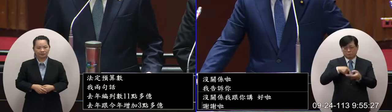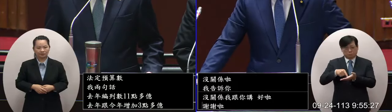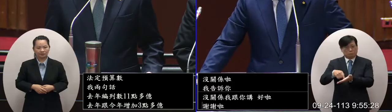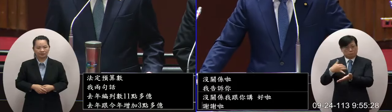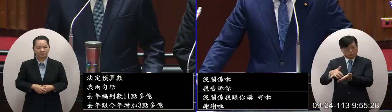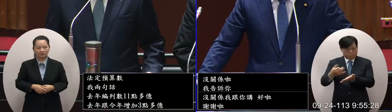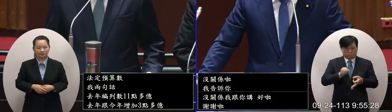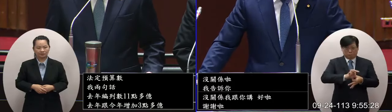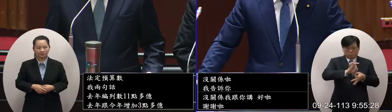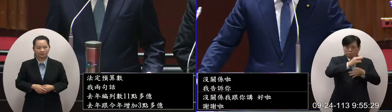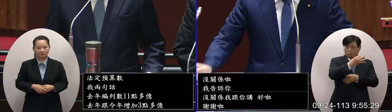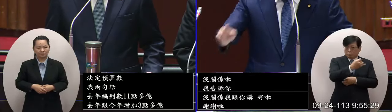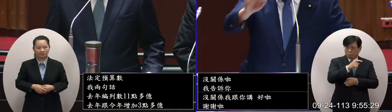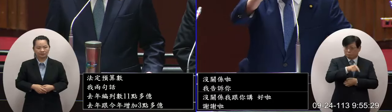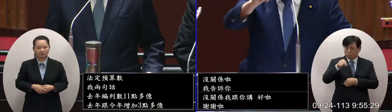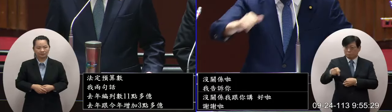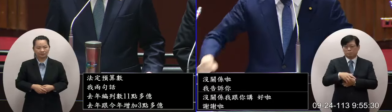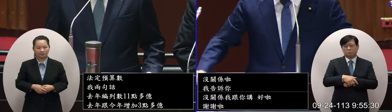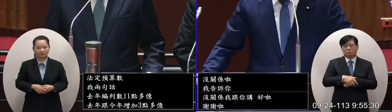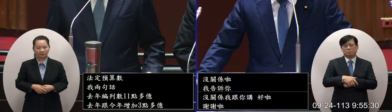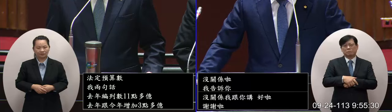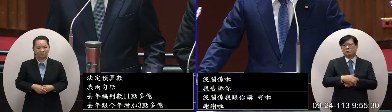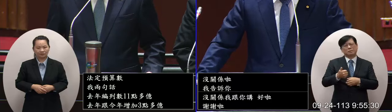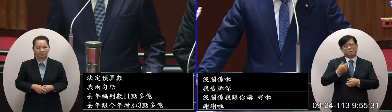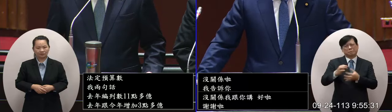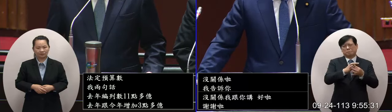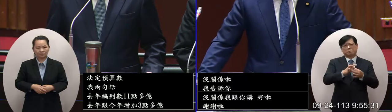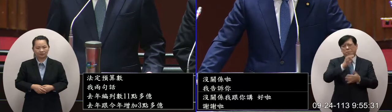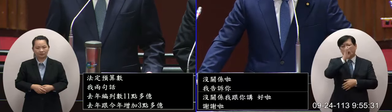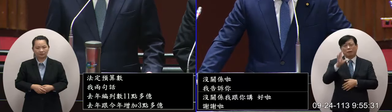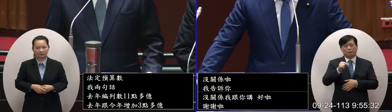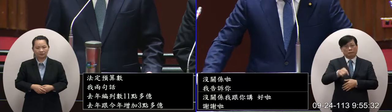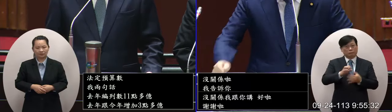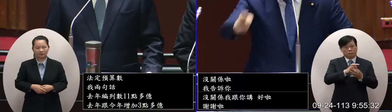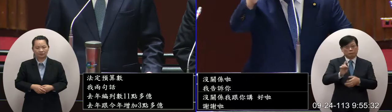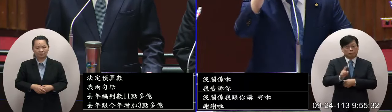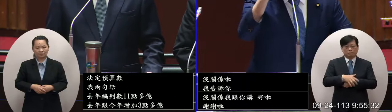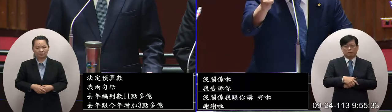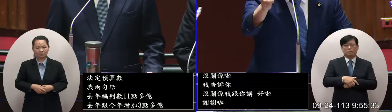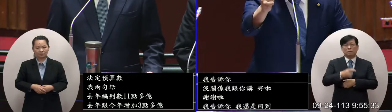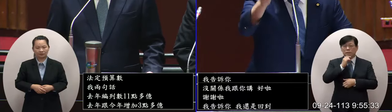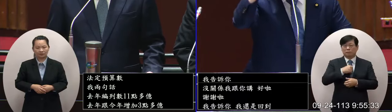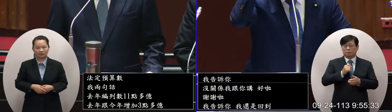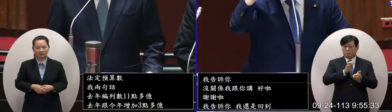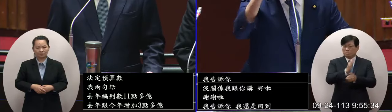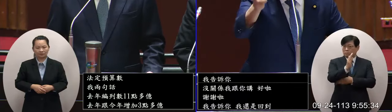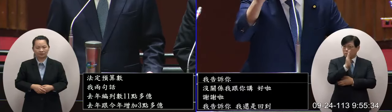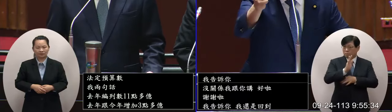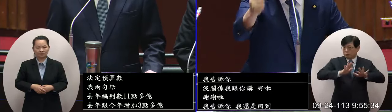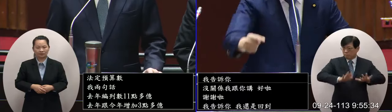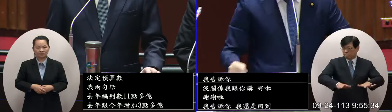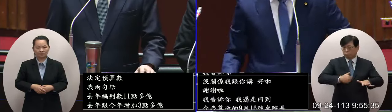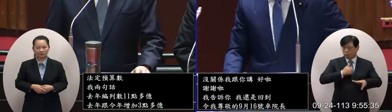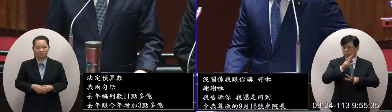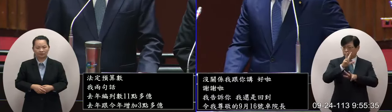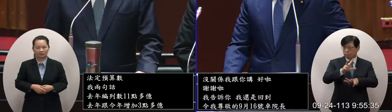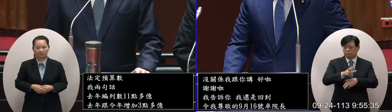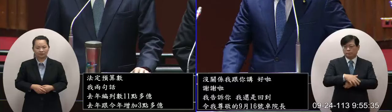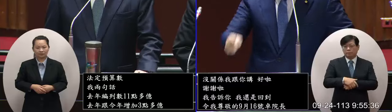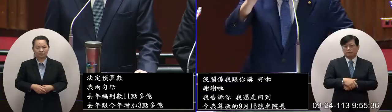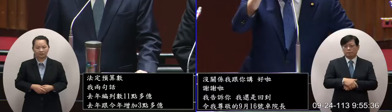现在成长数，我告诉你。没有正相关，真的相关是什么？你要让政府今天真真正